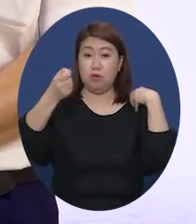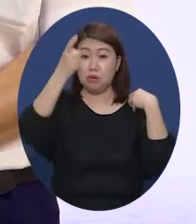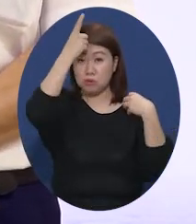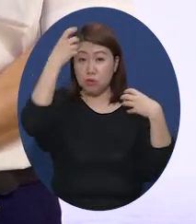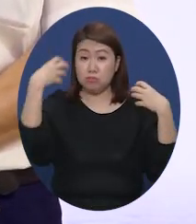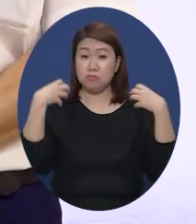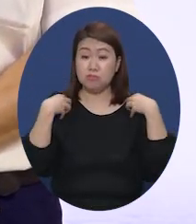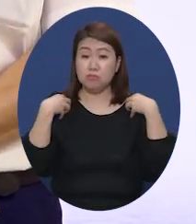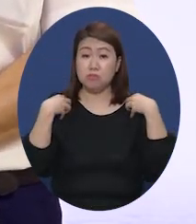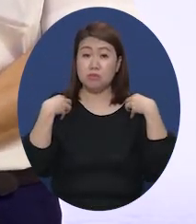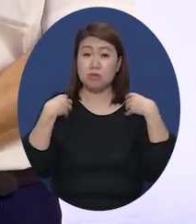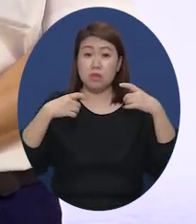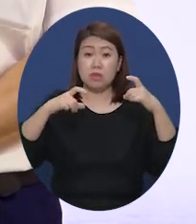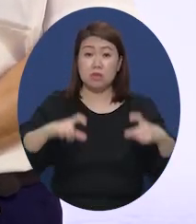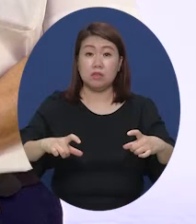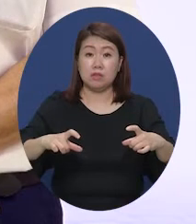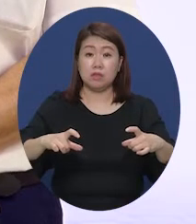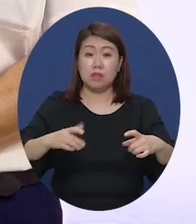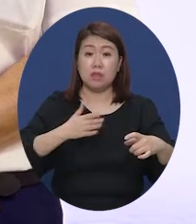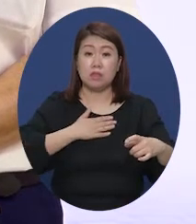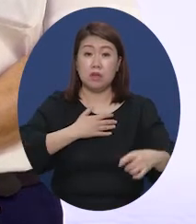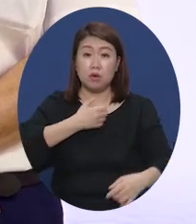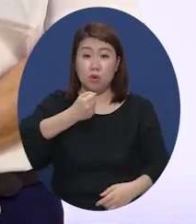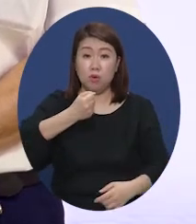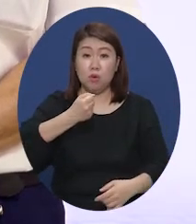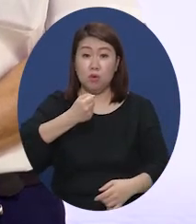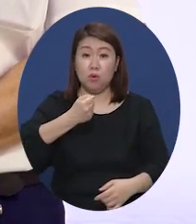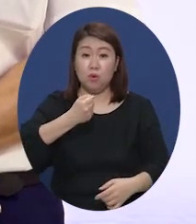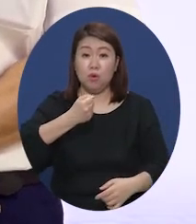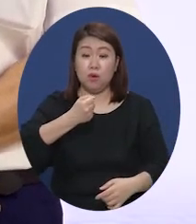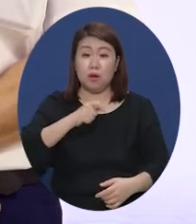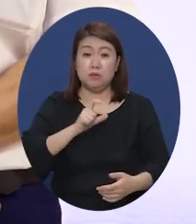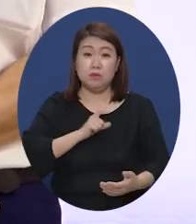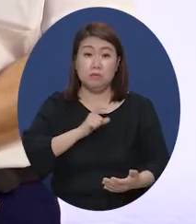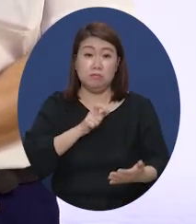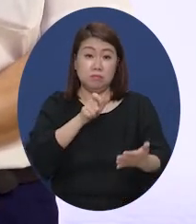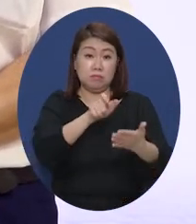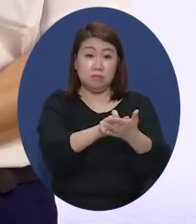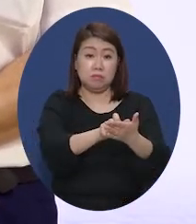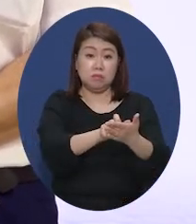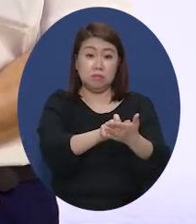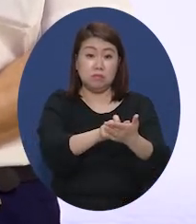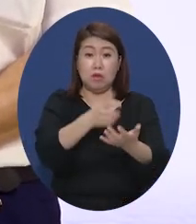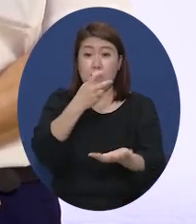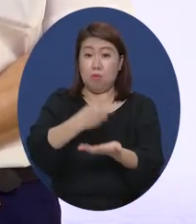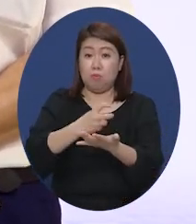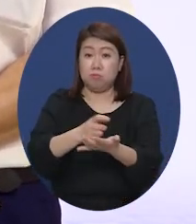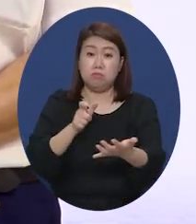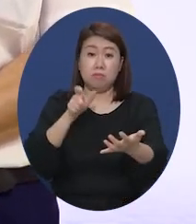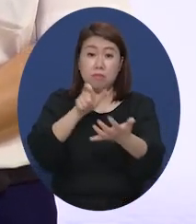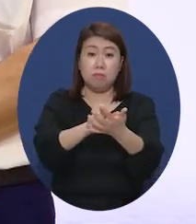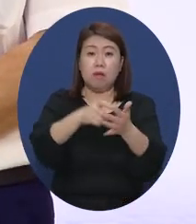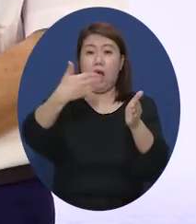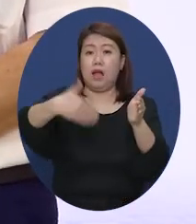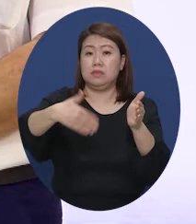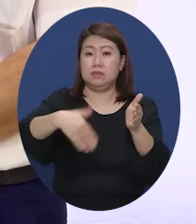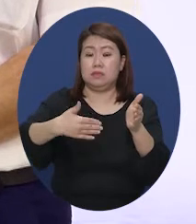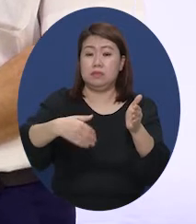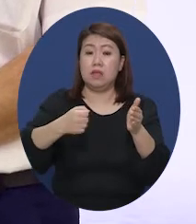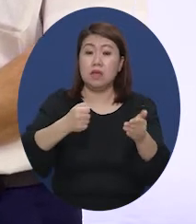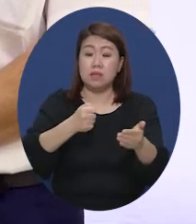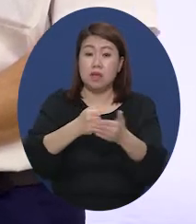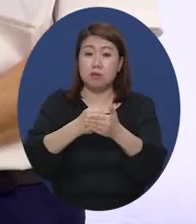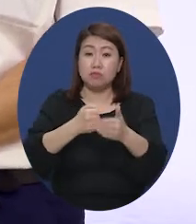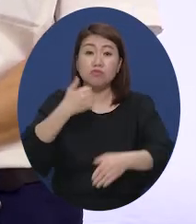뜻이죠. 그런데 정부도 이 지역에 대해서 소유권을 명확하게 등기 처리되어 있지 않습니다. 문제는. 예.